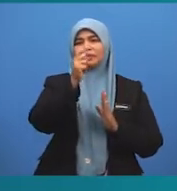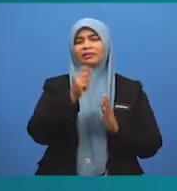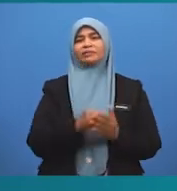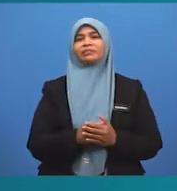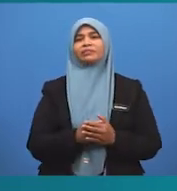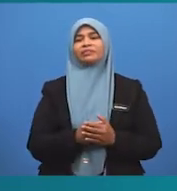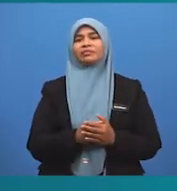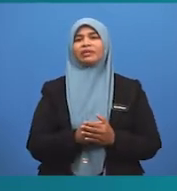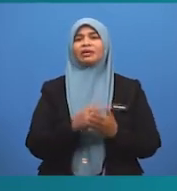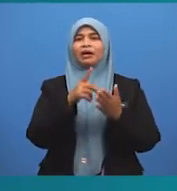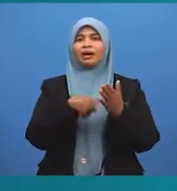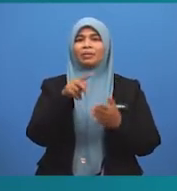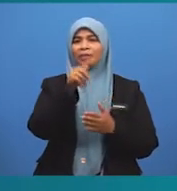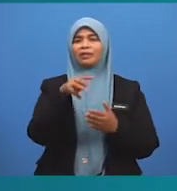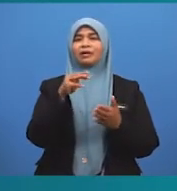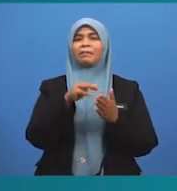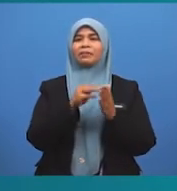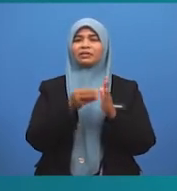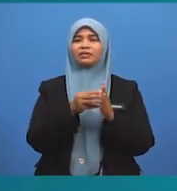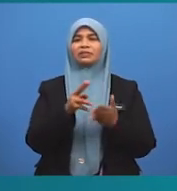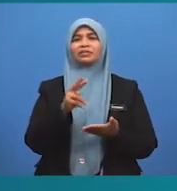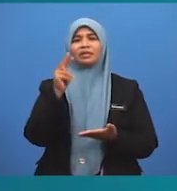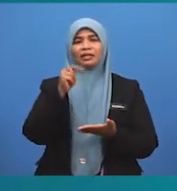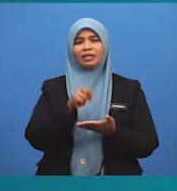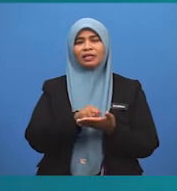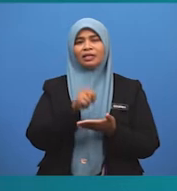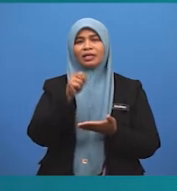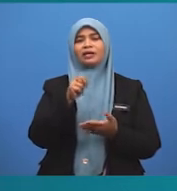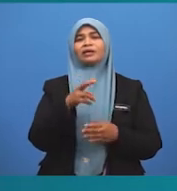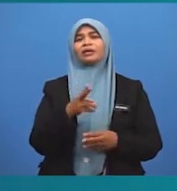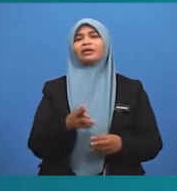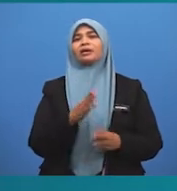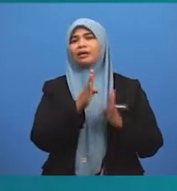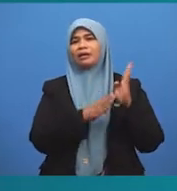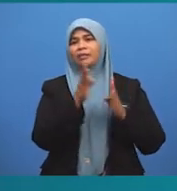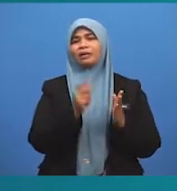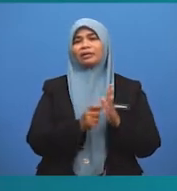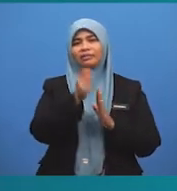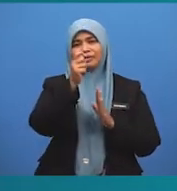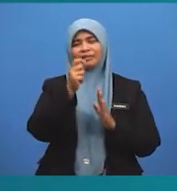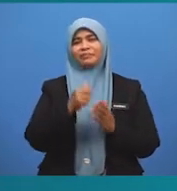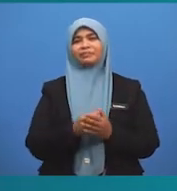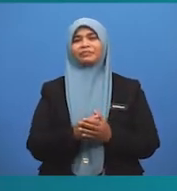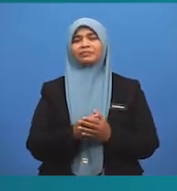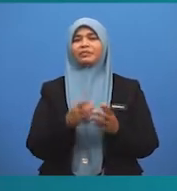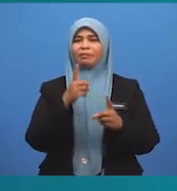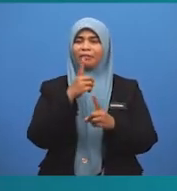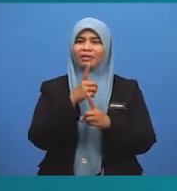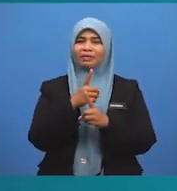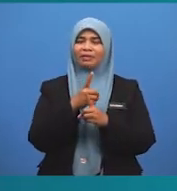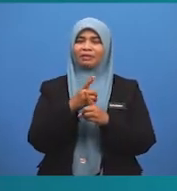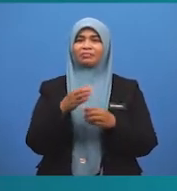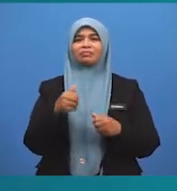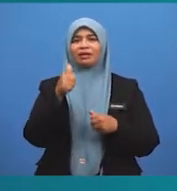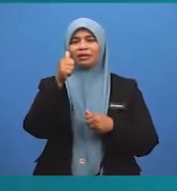Apakah maksud nilai hemah tinggi? Ya, betul. Hebat